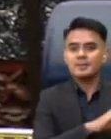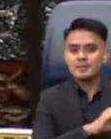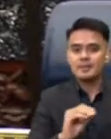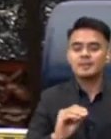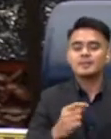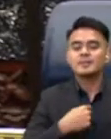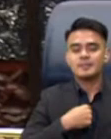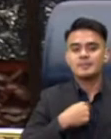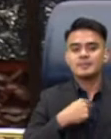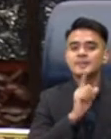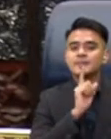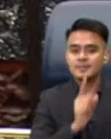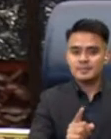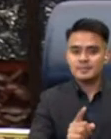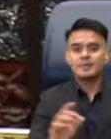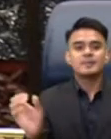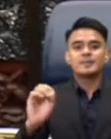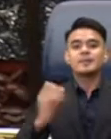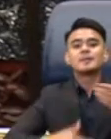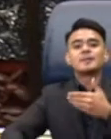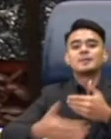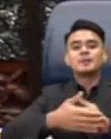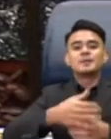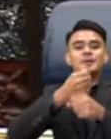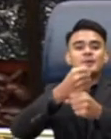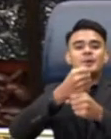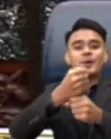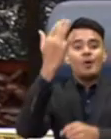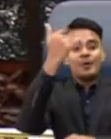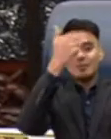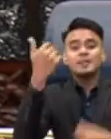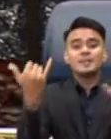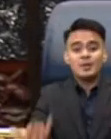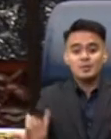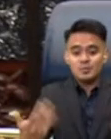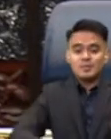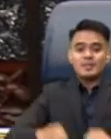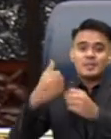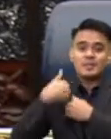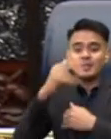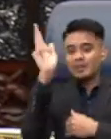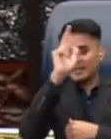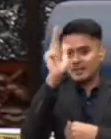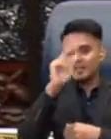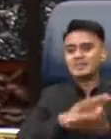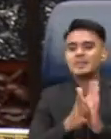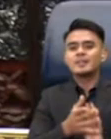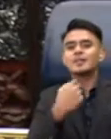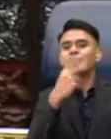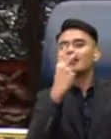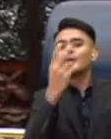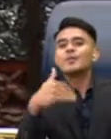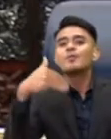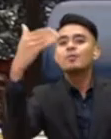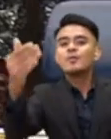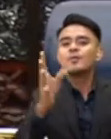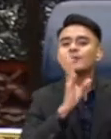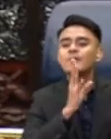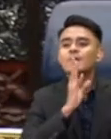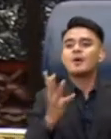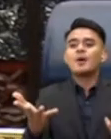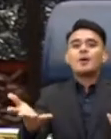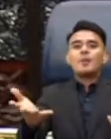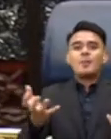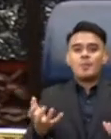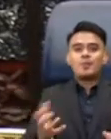memanglah tidak akan kembali ke alam itu sebab dah jadi kerajaan di belah sana itu saya nampak bercakap kelmarin ni nampak macam nak